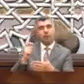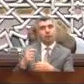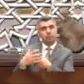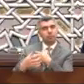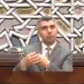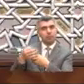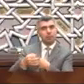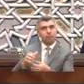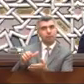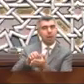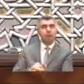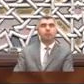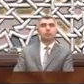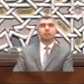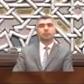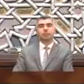شكرا.